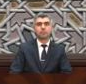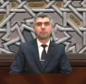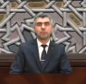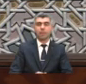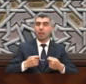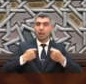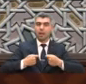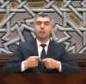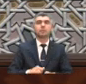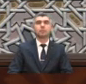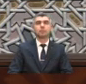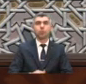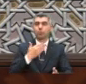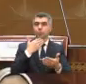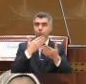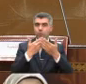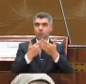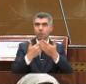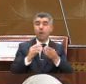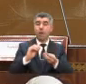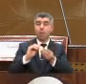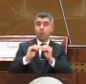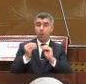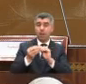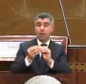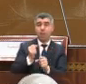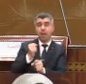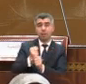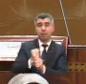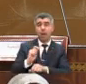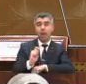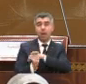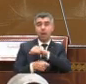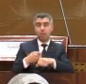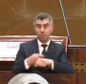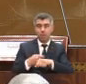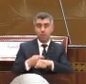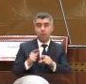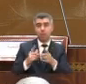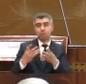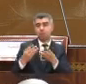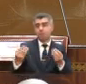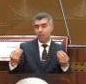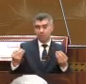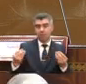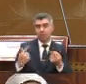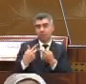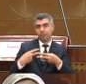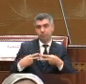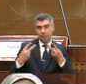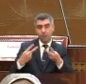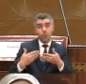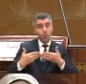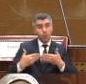سيد الرئيس شكرا. إشكالية التشغيل بالعالم القروي ما زالت مطروحة بحدة. اليوم